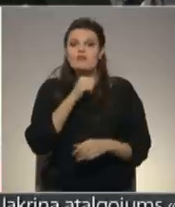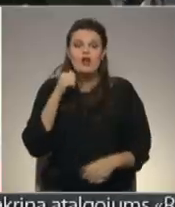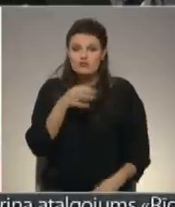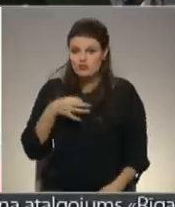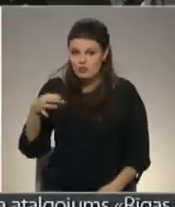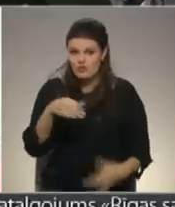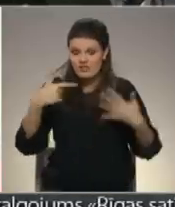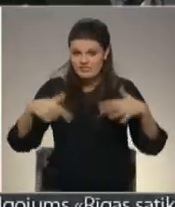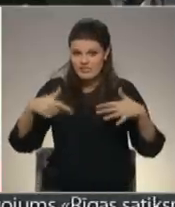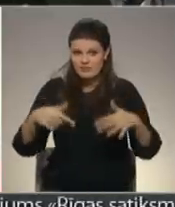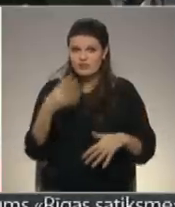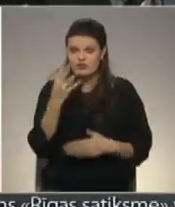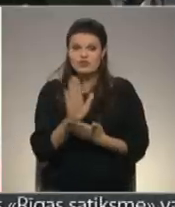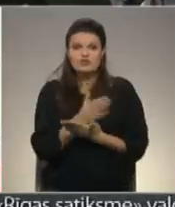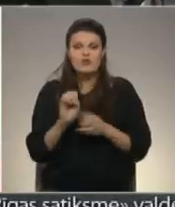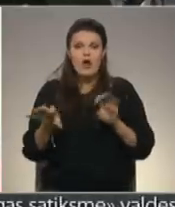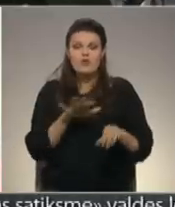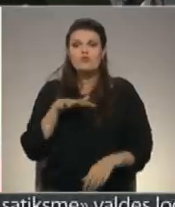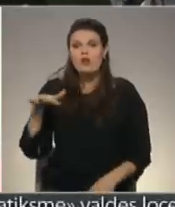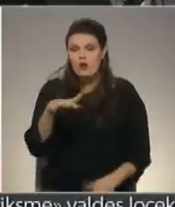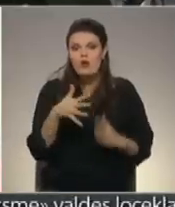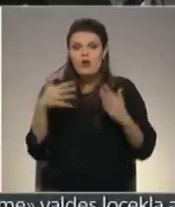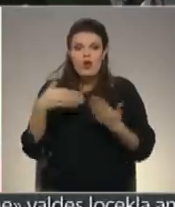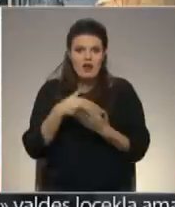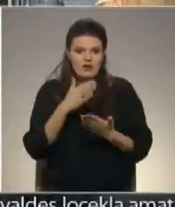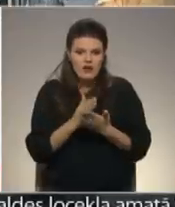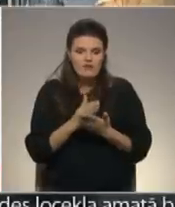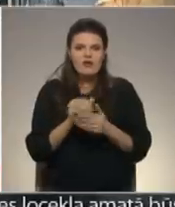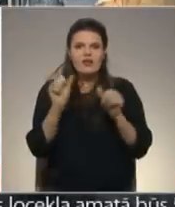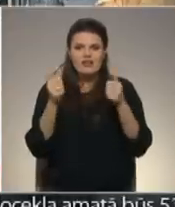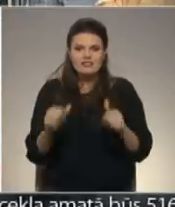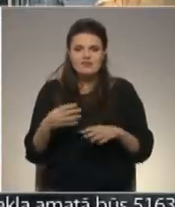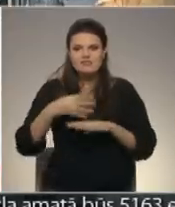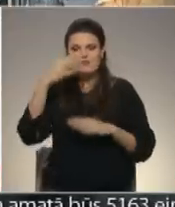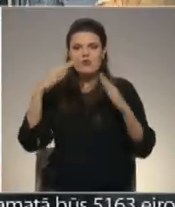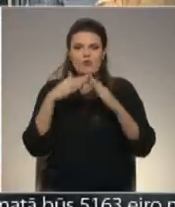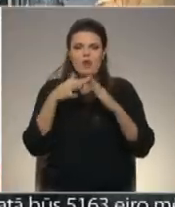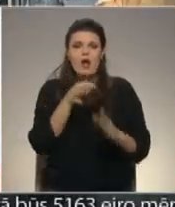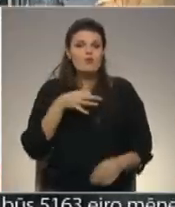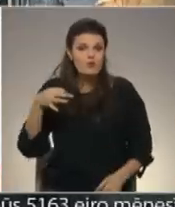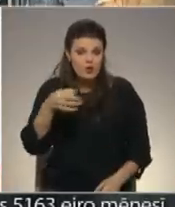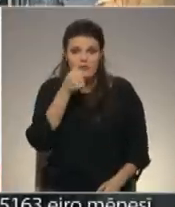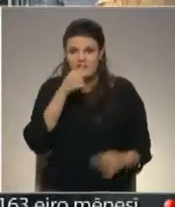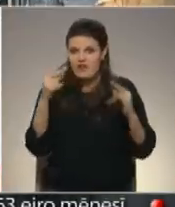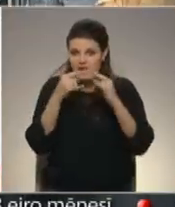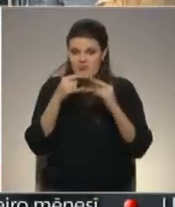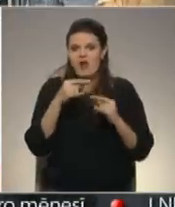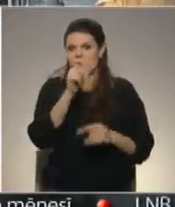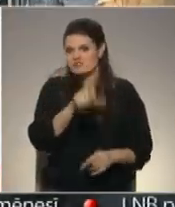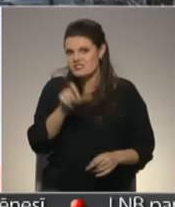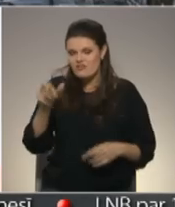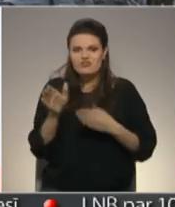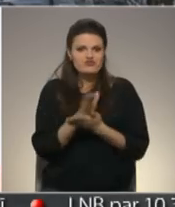novadā ir 74 šķiroto atkritumu laukumi, lielākā daļa tie ir izveidoti daudzdzīvokļu māju rajonos. Privātmāju